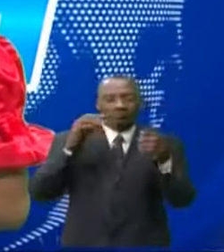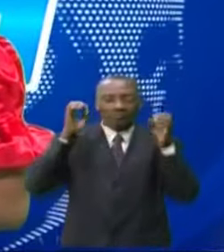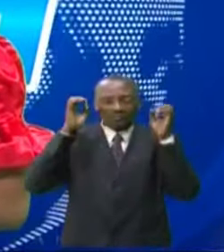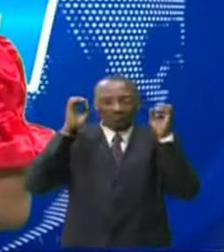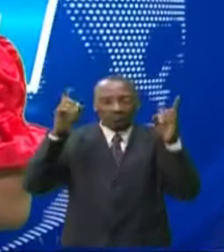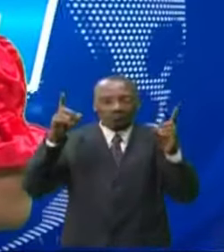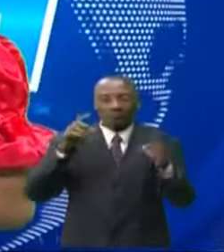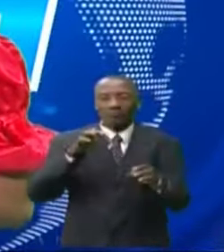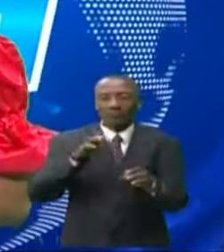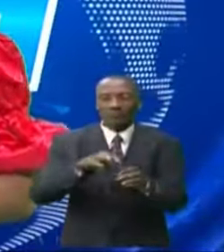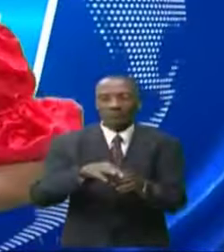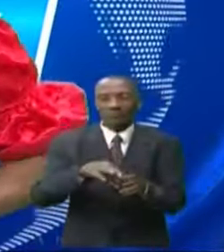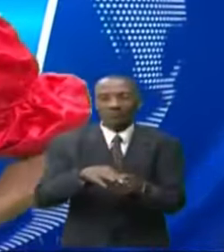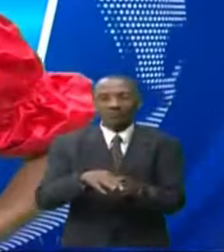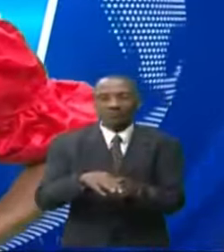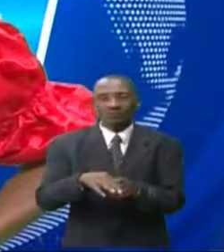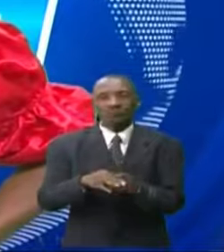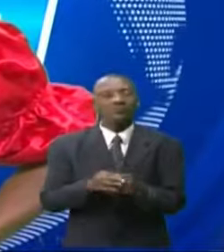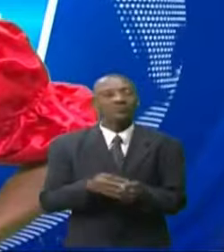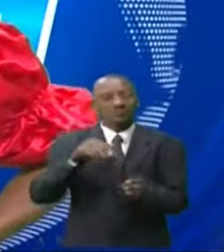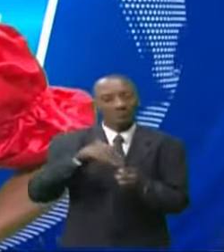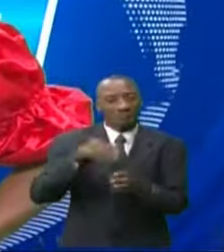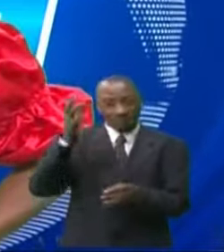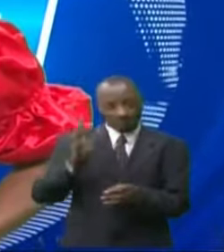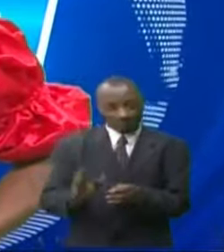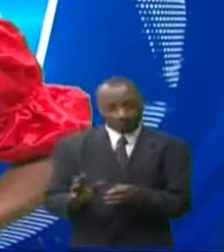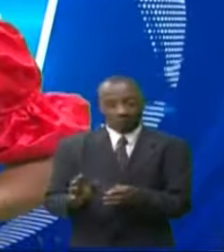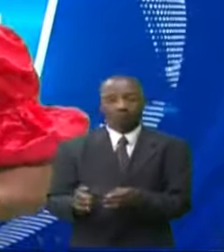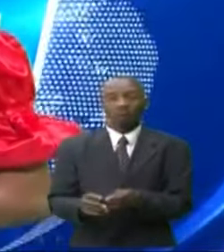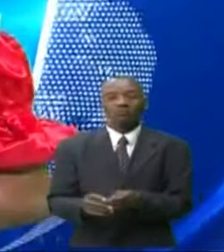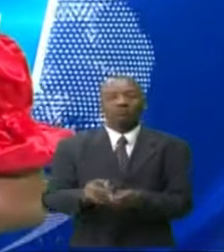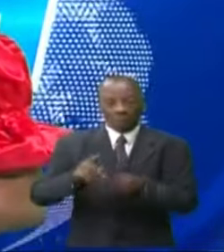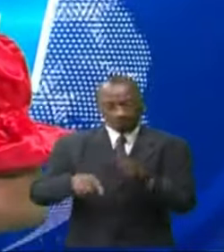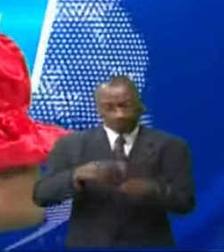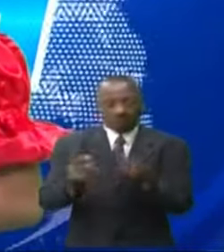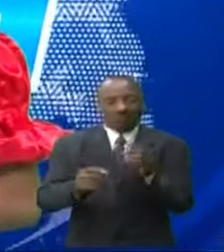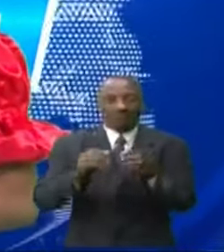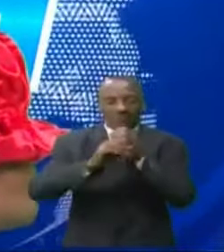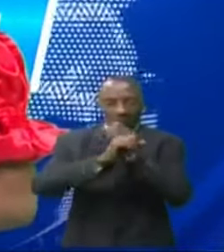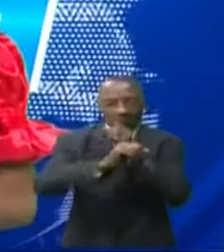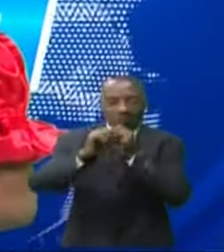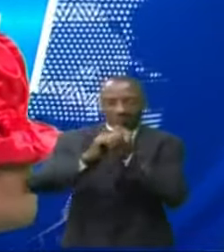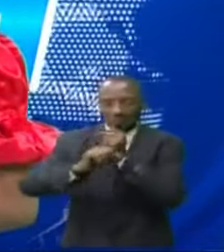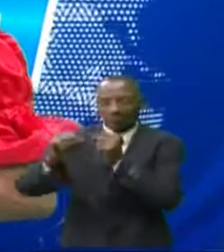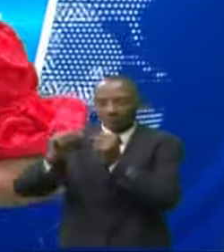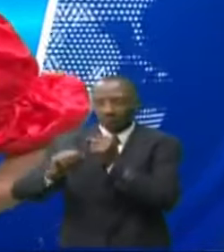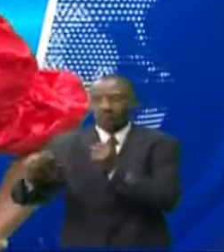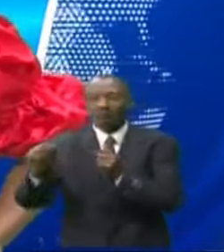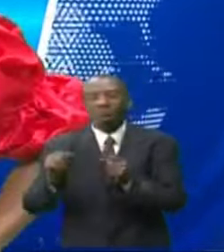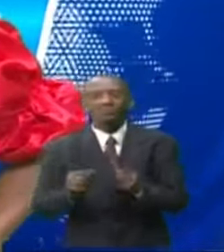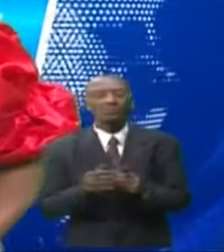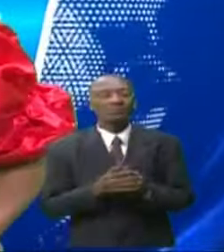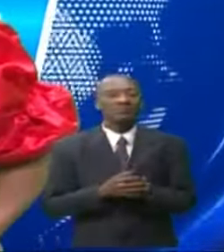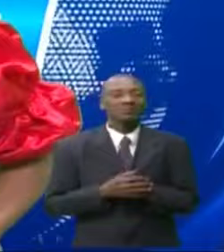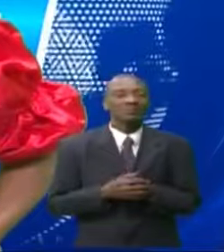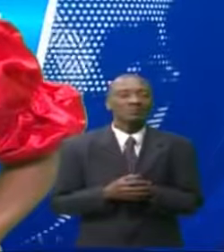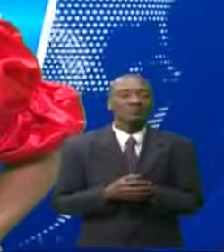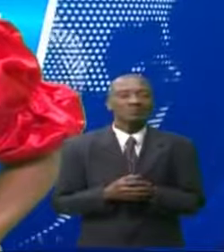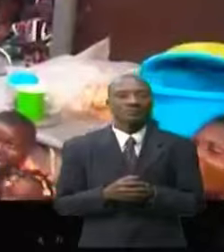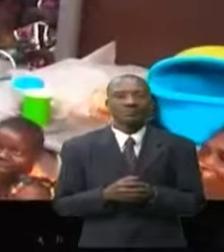constitué une des l'une des étapes de sa tournée le weekend dernier gubl kitiki nous en dit